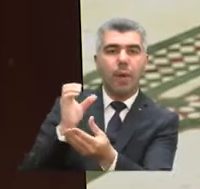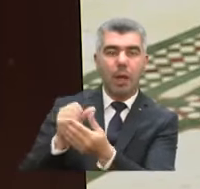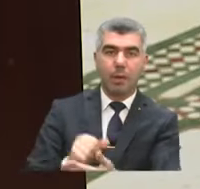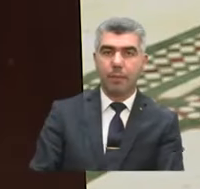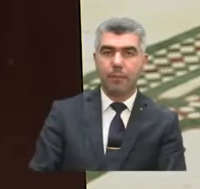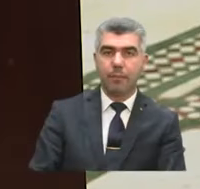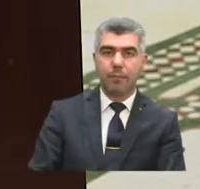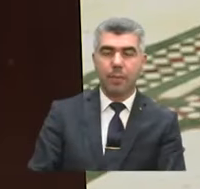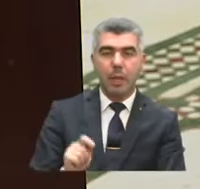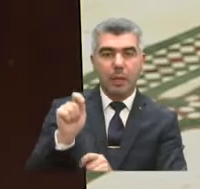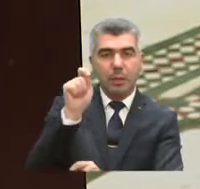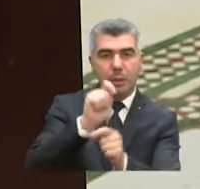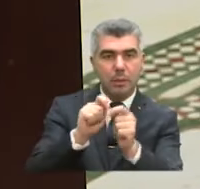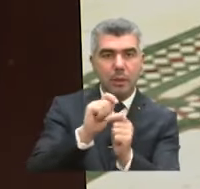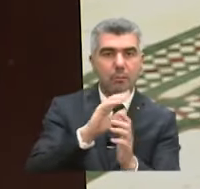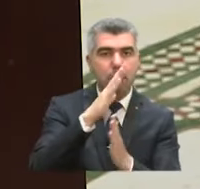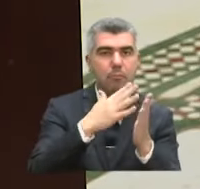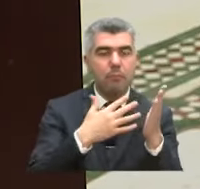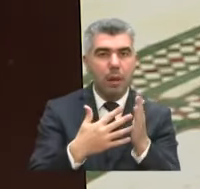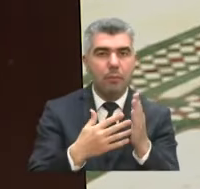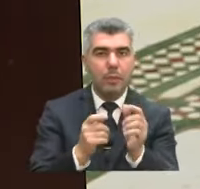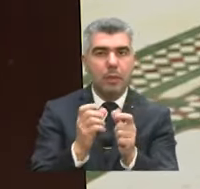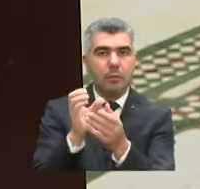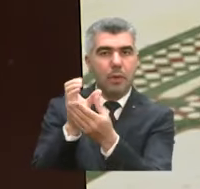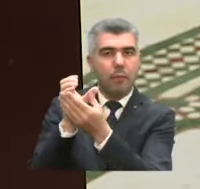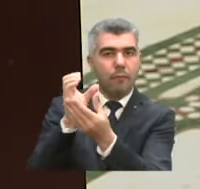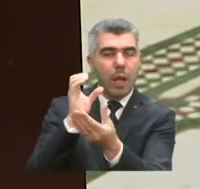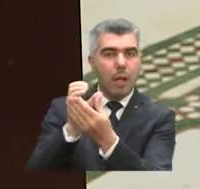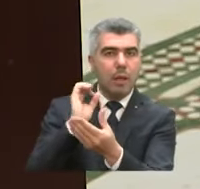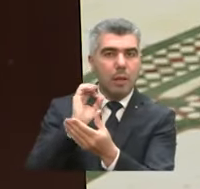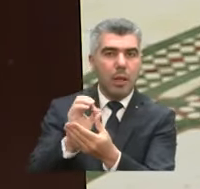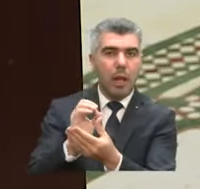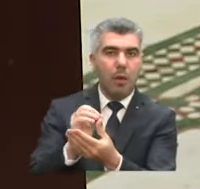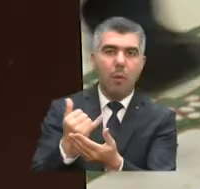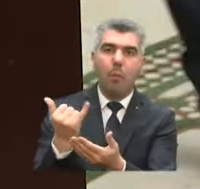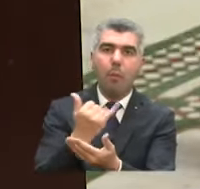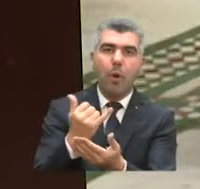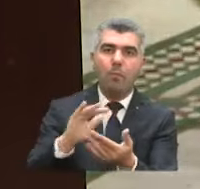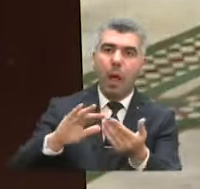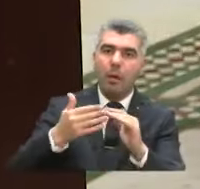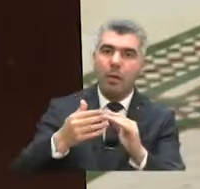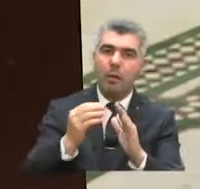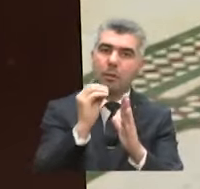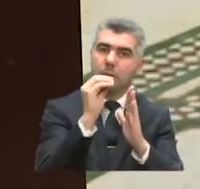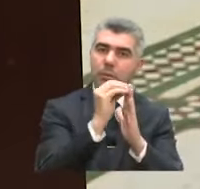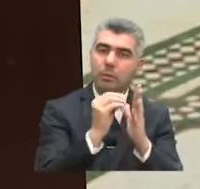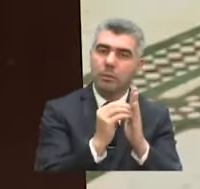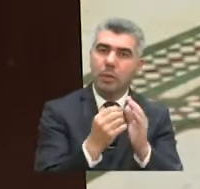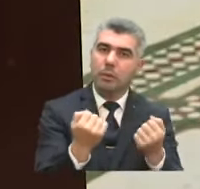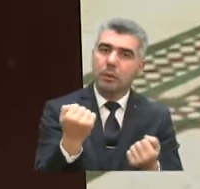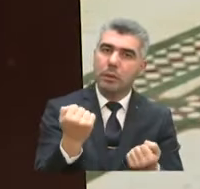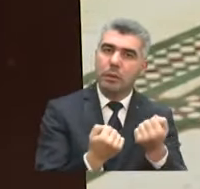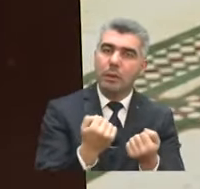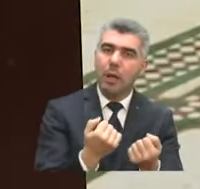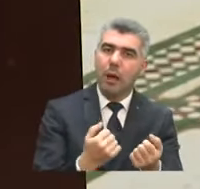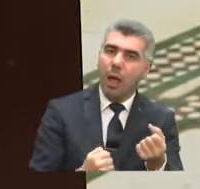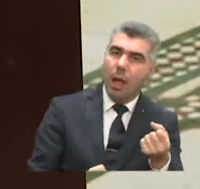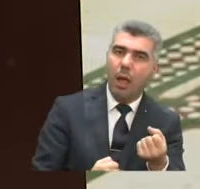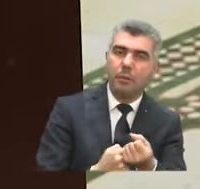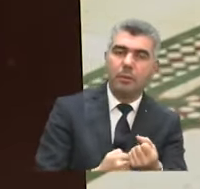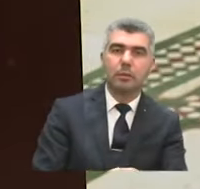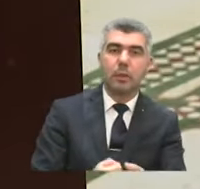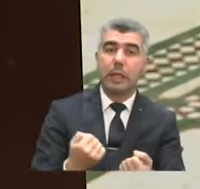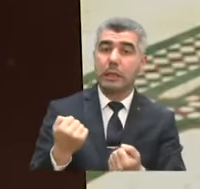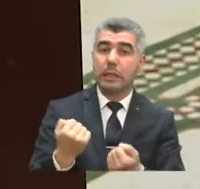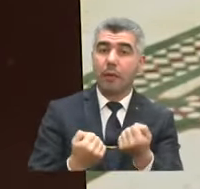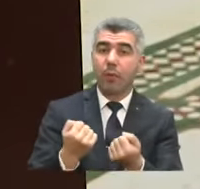برنامج طموح لعصرنة حاضرات الحافلات مع تزويدها بالوسائل التكنولوجية الحديثة للمساعدة على السياقة. بالنسبة للسائق، تقوم